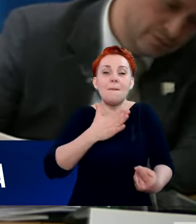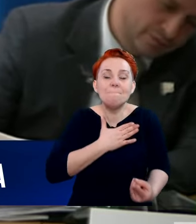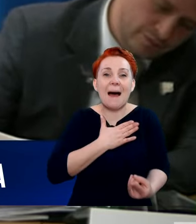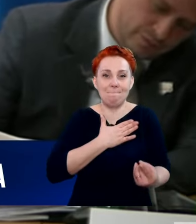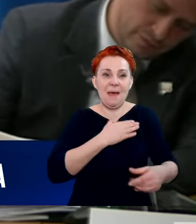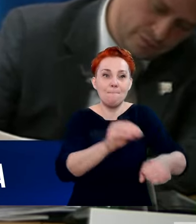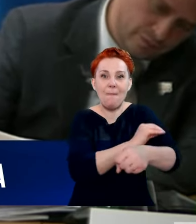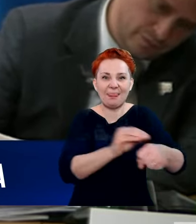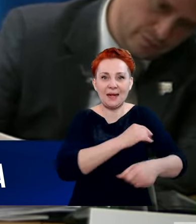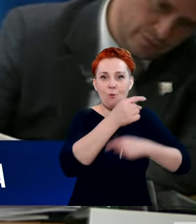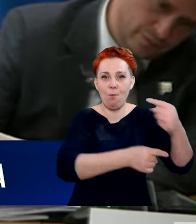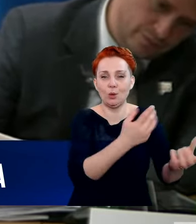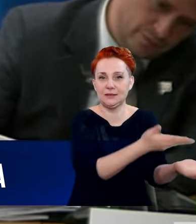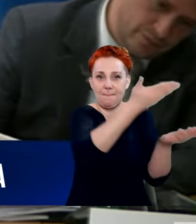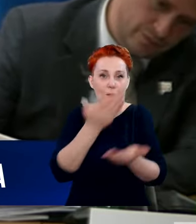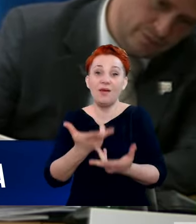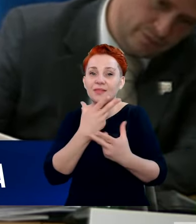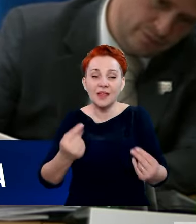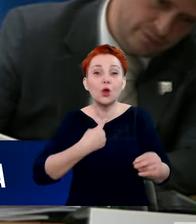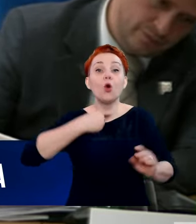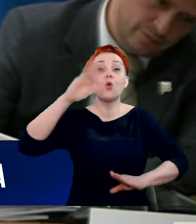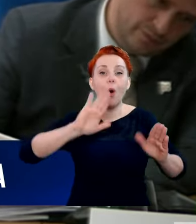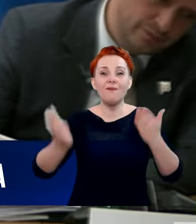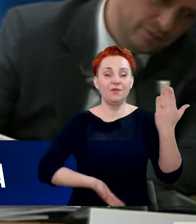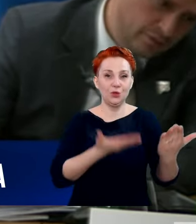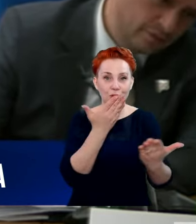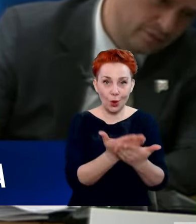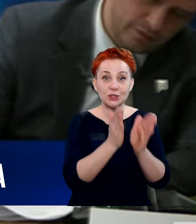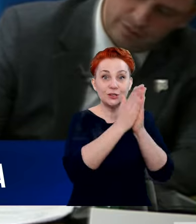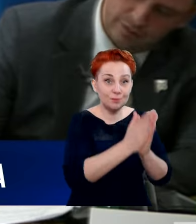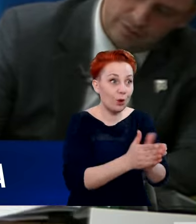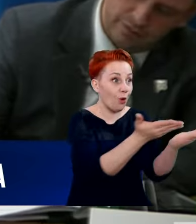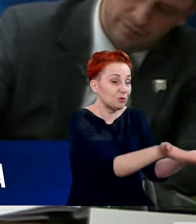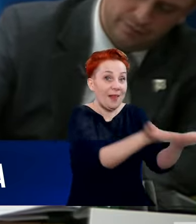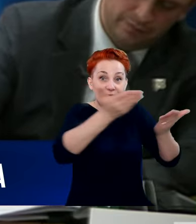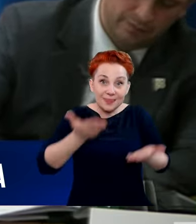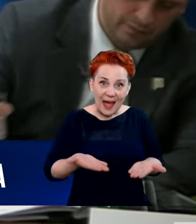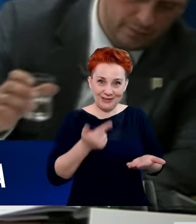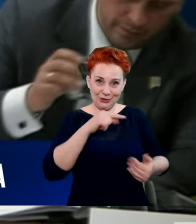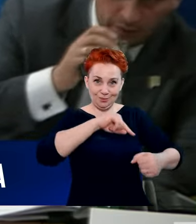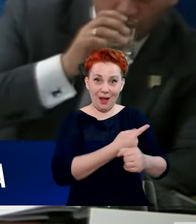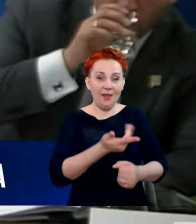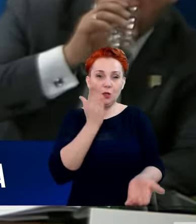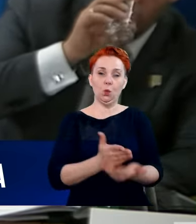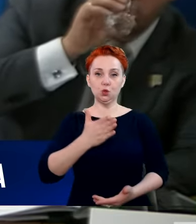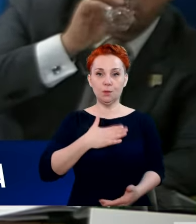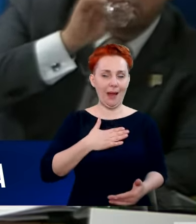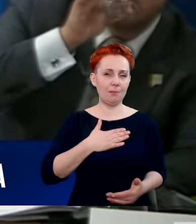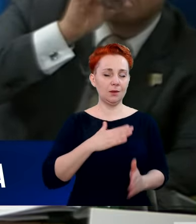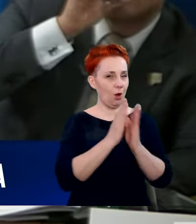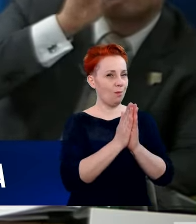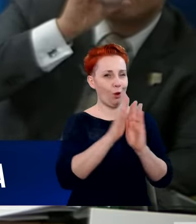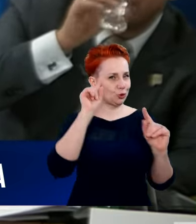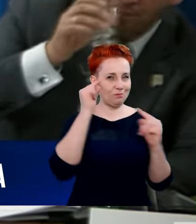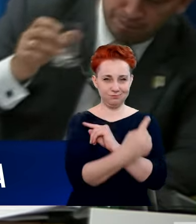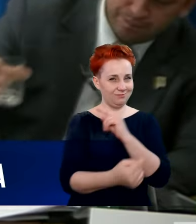postępowań. Powiedziałam, że przegłosowaliśmy wnioski o udostępnienie komisji właśnie tych materiałów. Także bardzo proszę